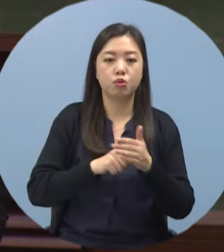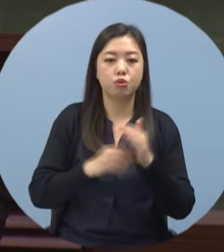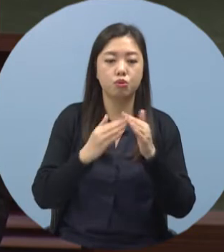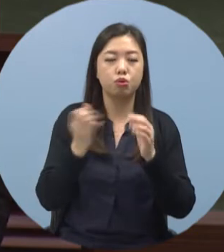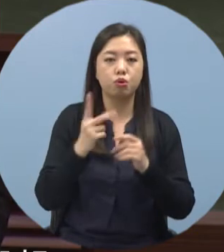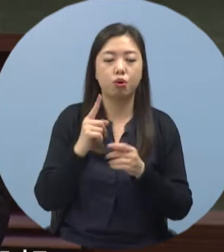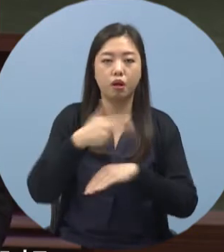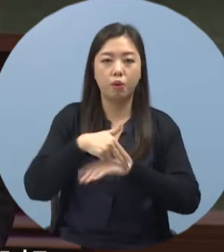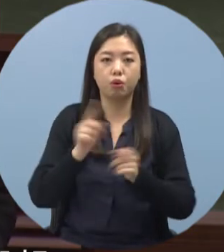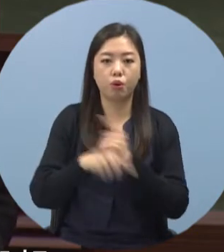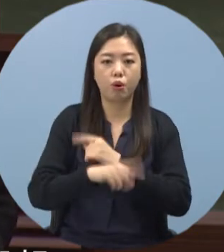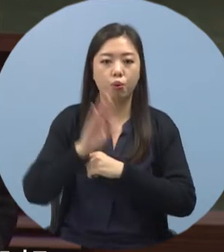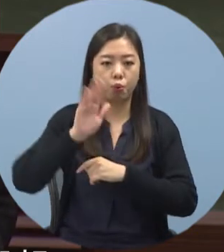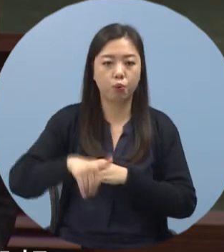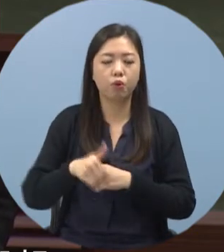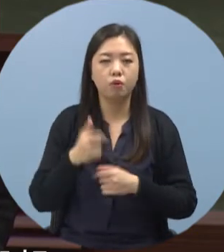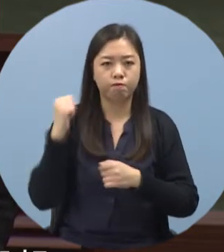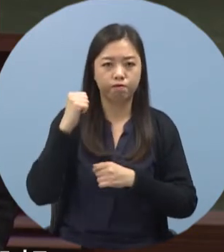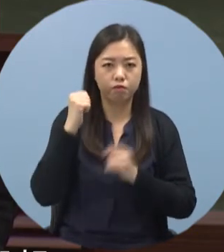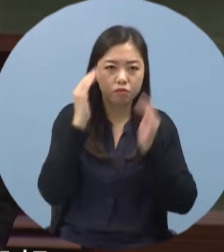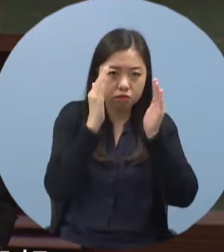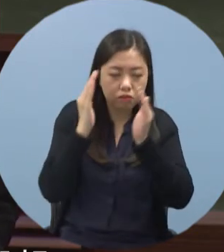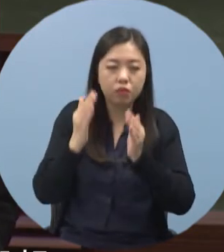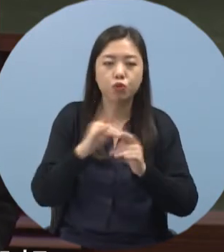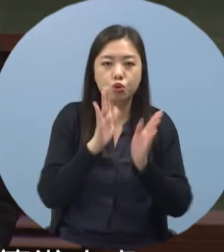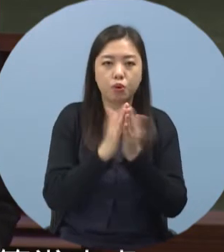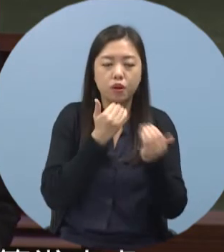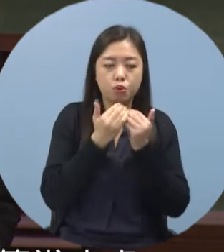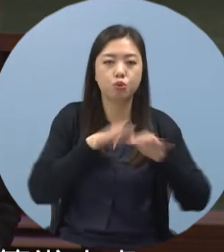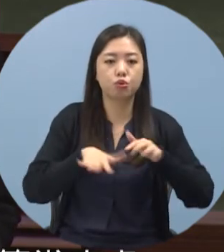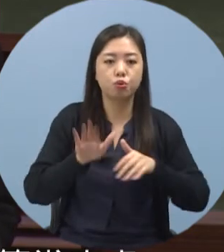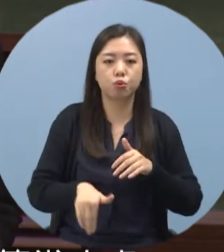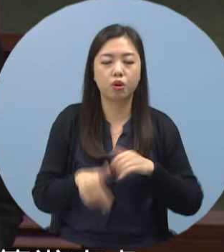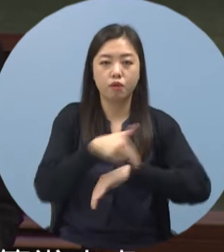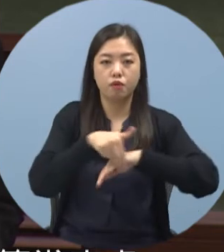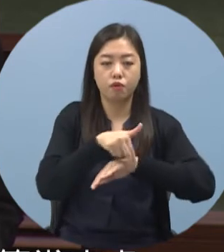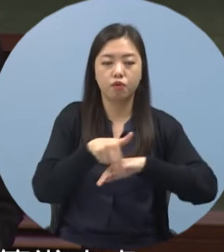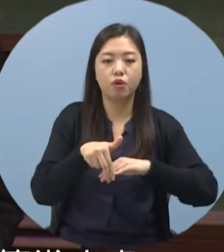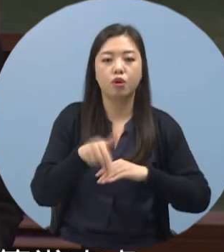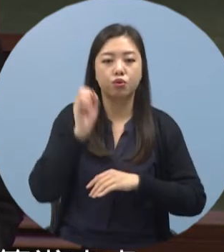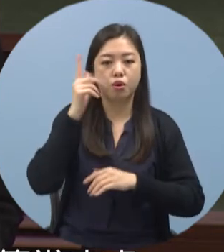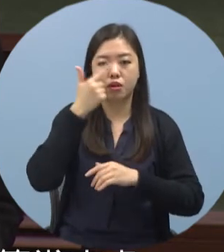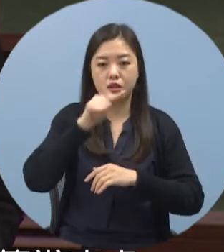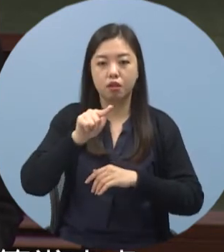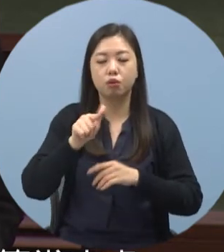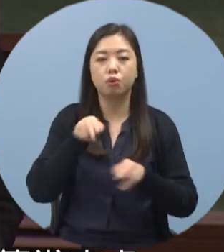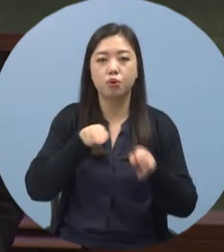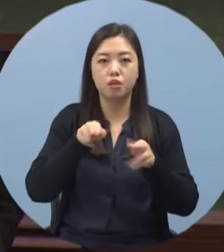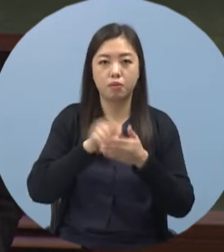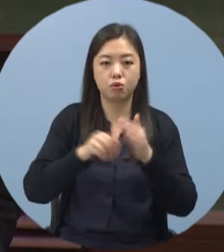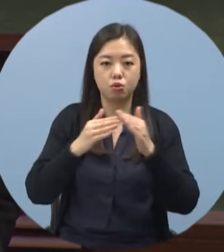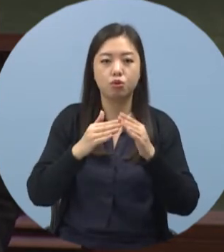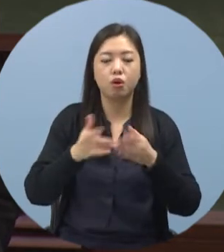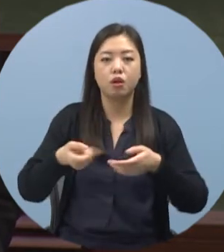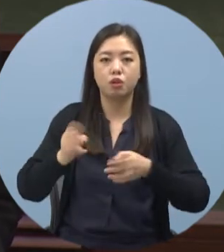劃代理人會積極和認真跟進所有舉報，負責推行計劃的政策創新與統籌辦事處成